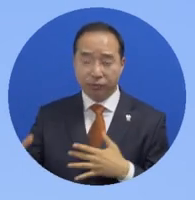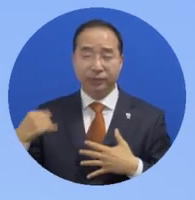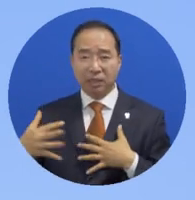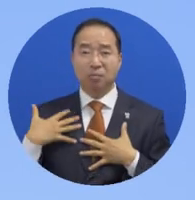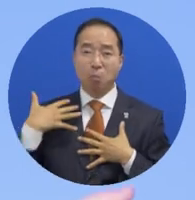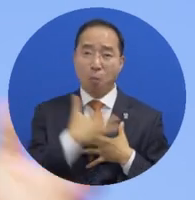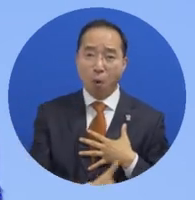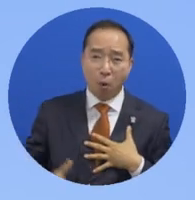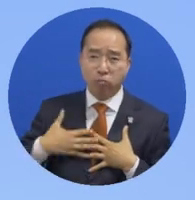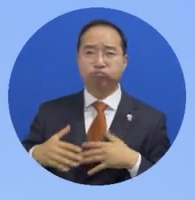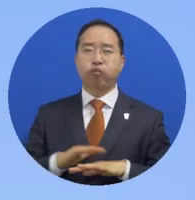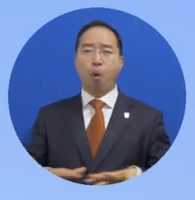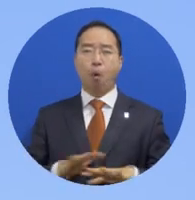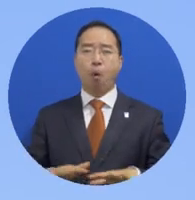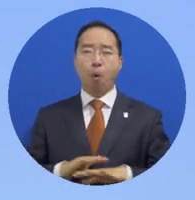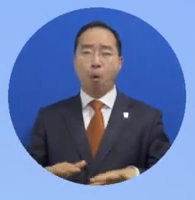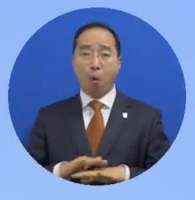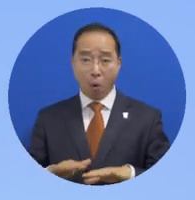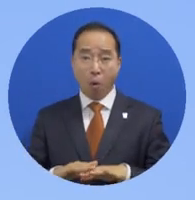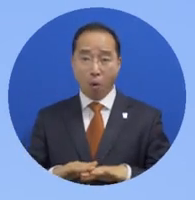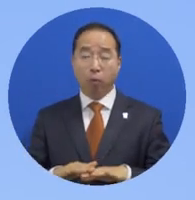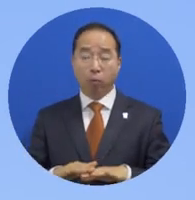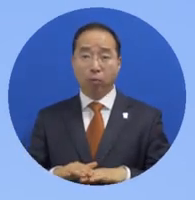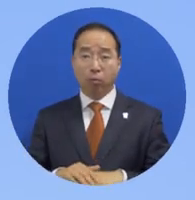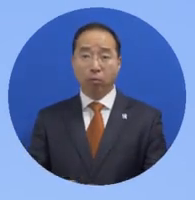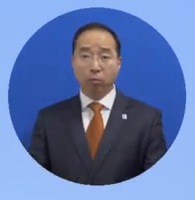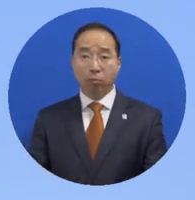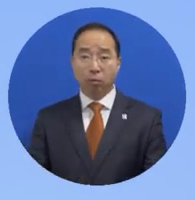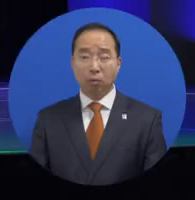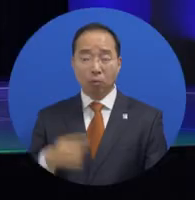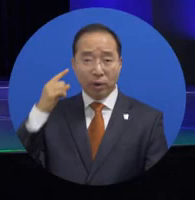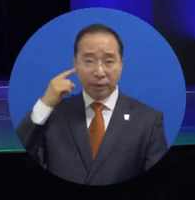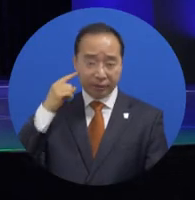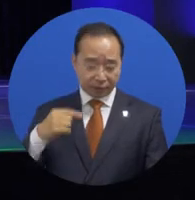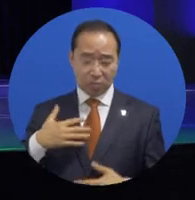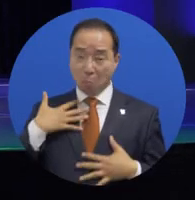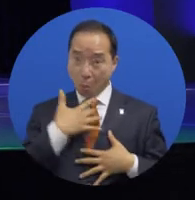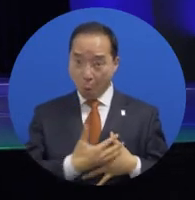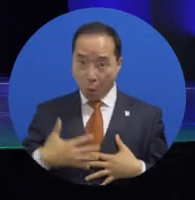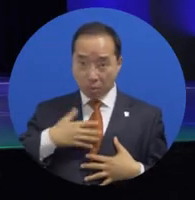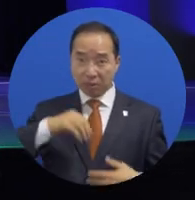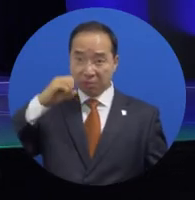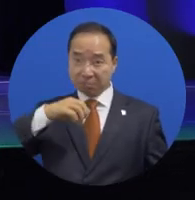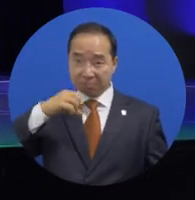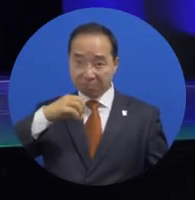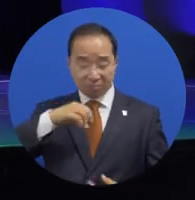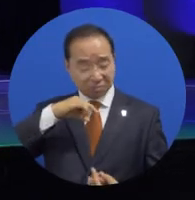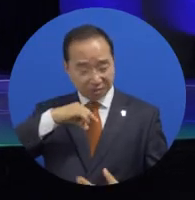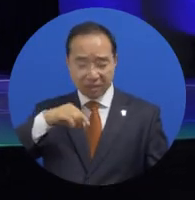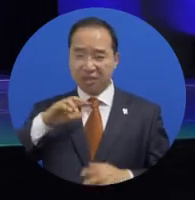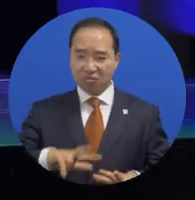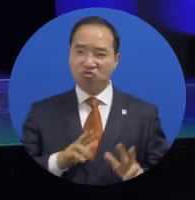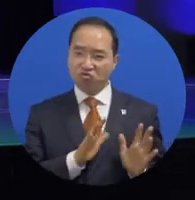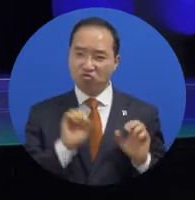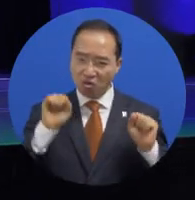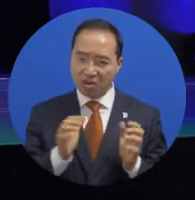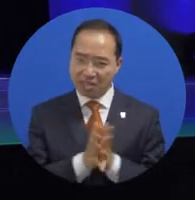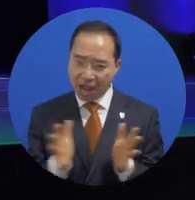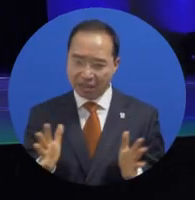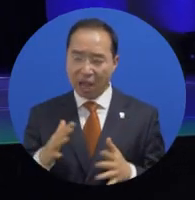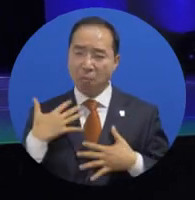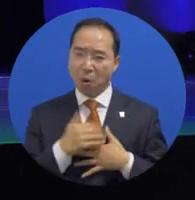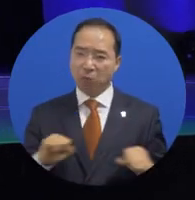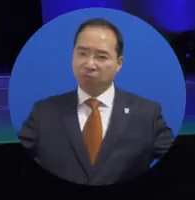해요. 그러니까 이 몸한테도 우리가 약간 신호를 줘야 되는 거죠. 예, 나 지금 이제 운동할 거야. 너 몸 준비해.